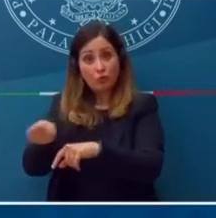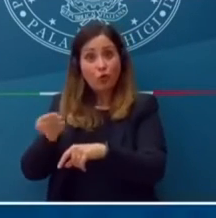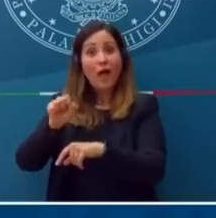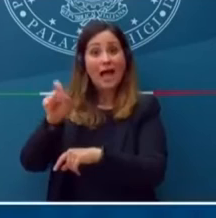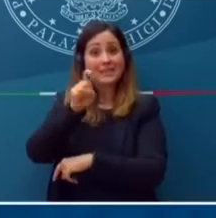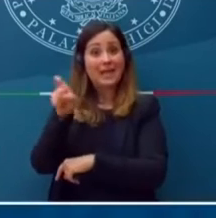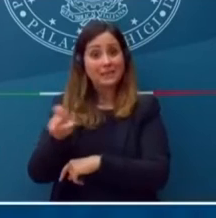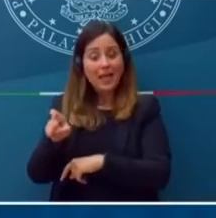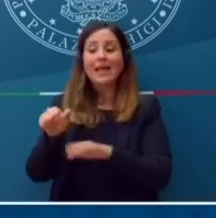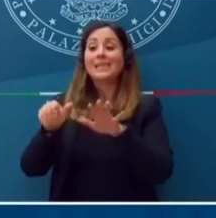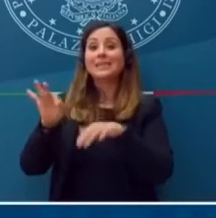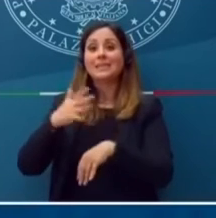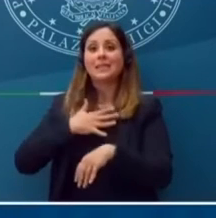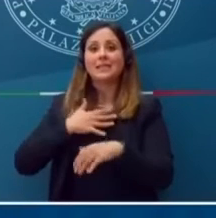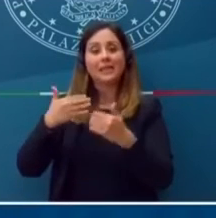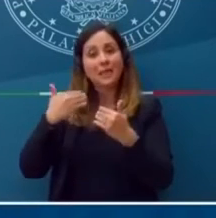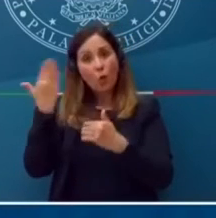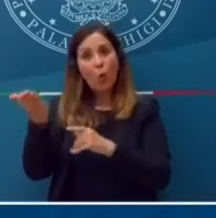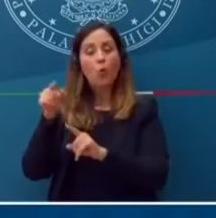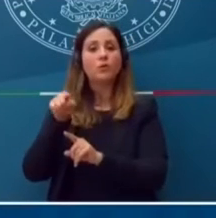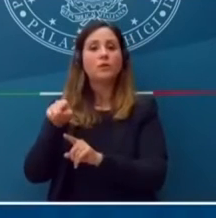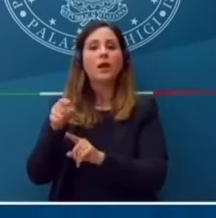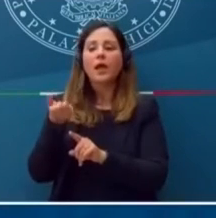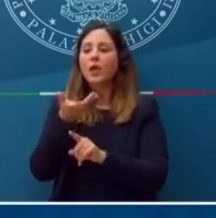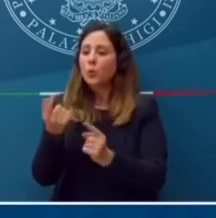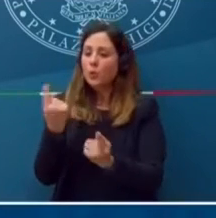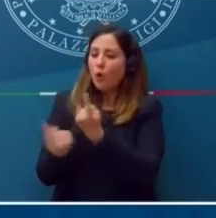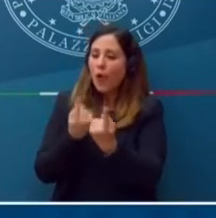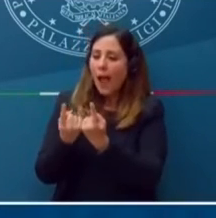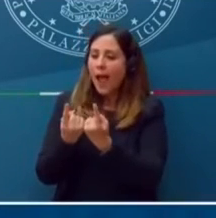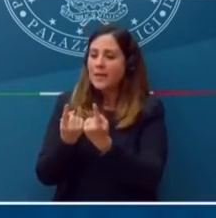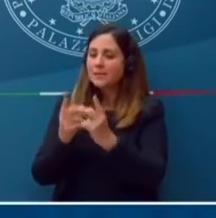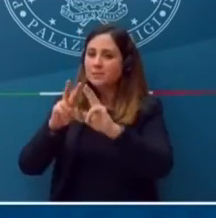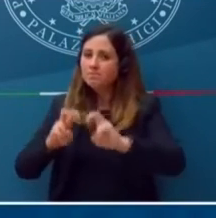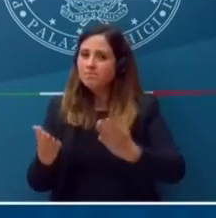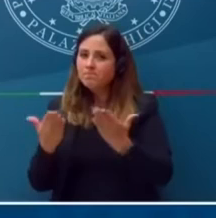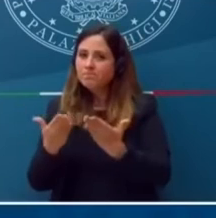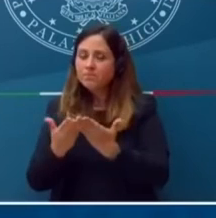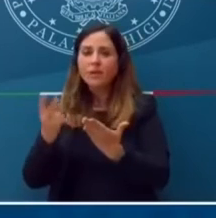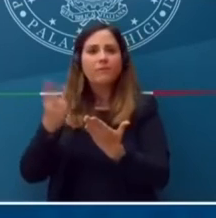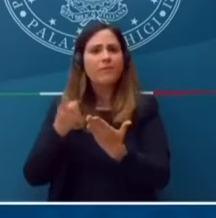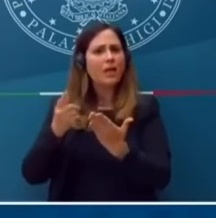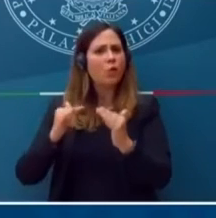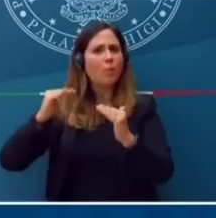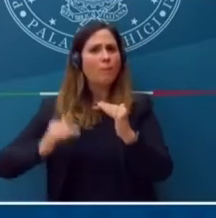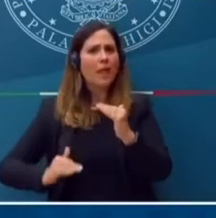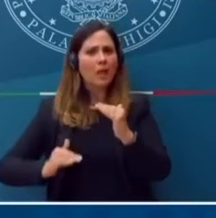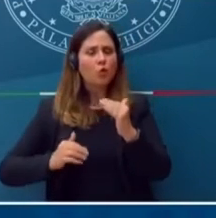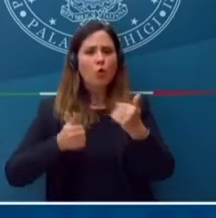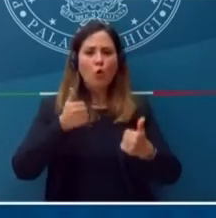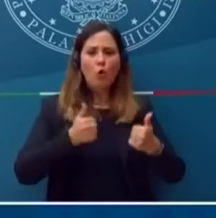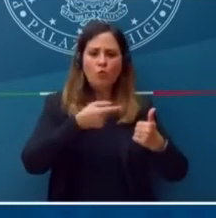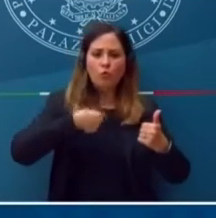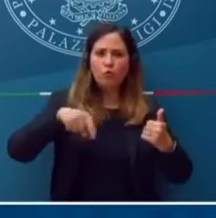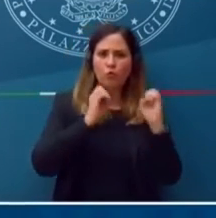60 anni di età il numero di casi osservati è stato addirittura minore dell'atteso,